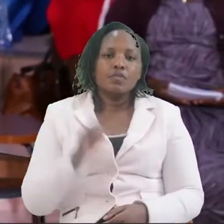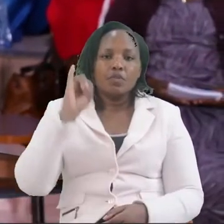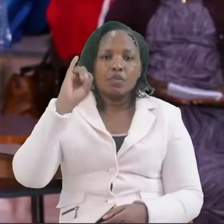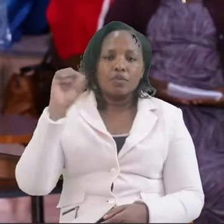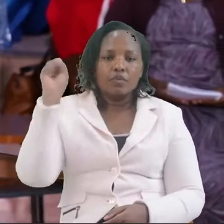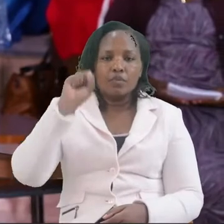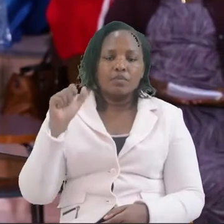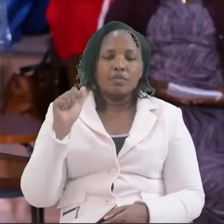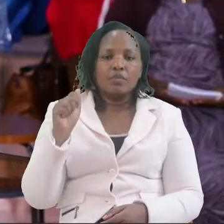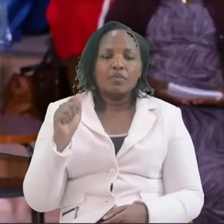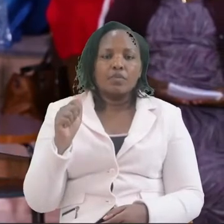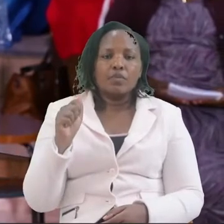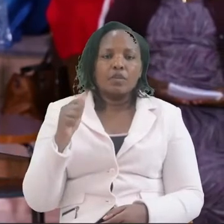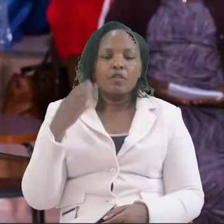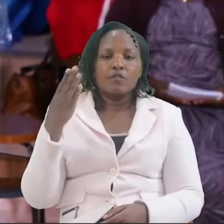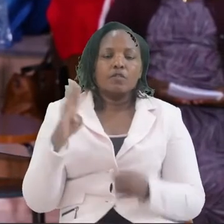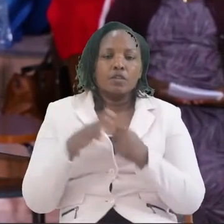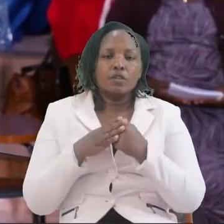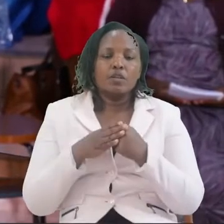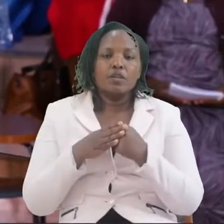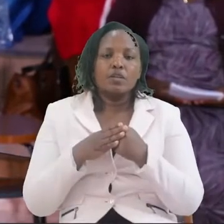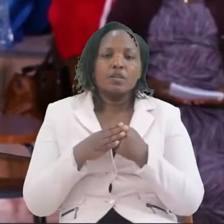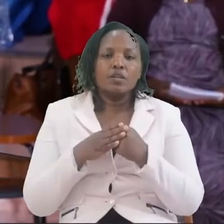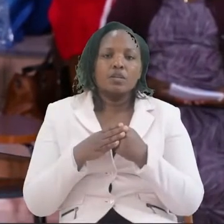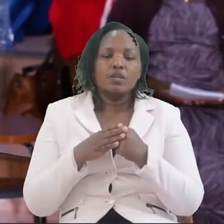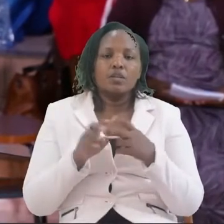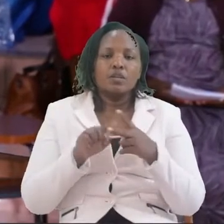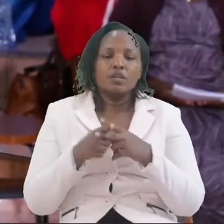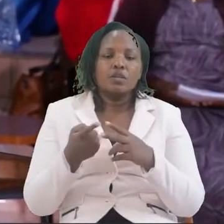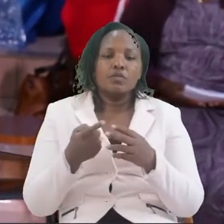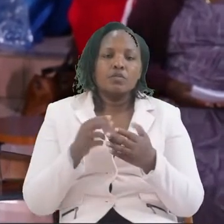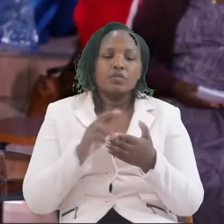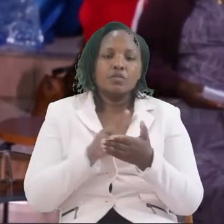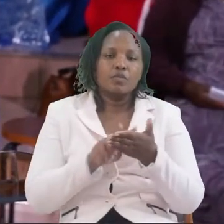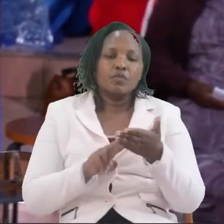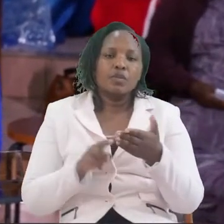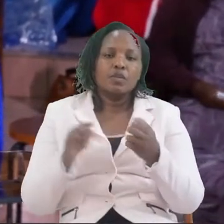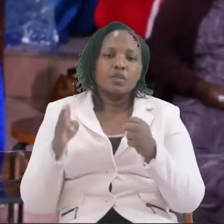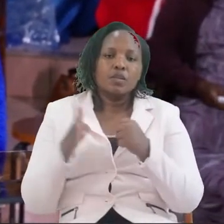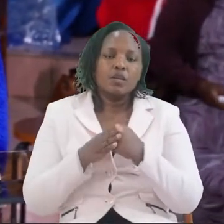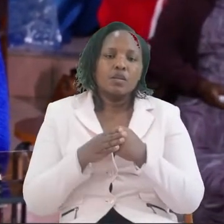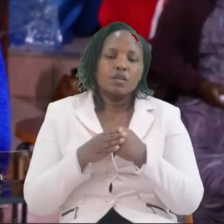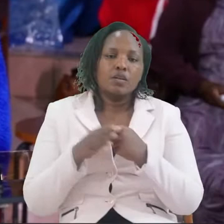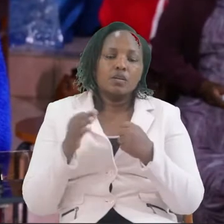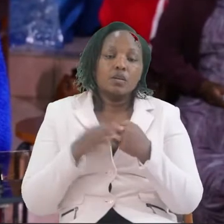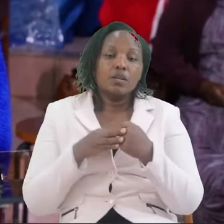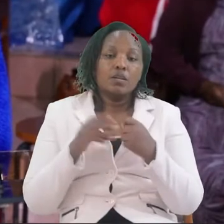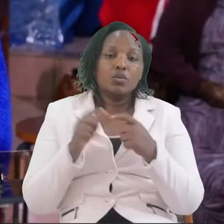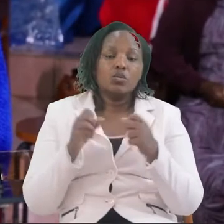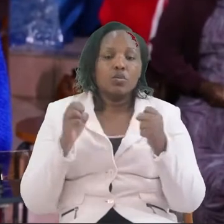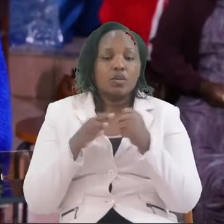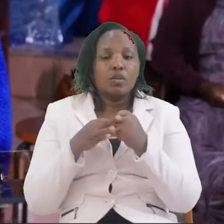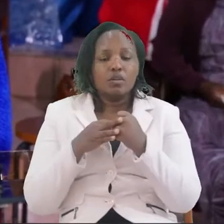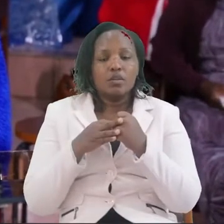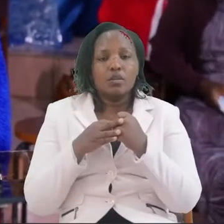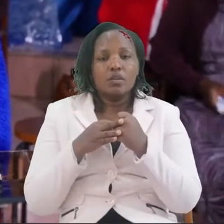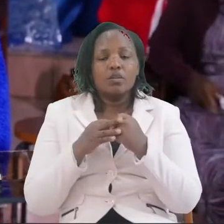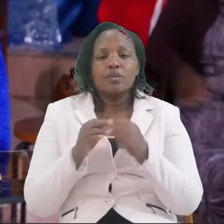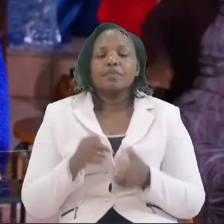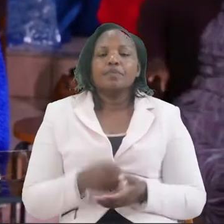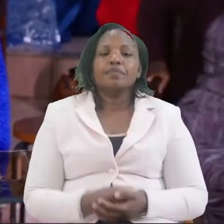Isaia 49 mstari wa 8 hadi wa 13.